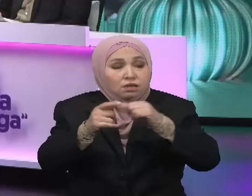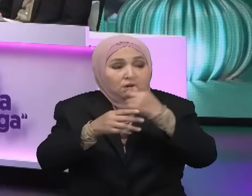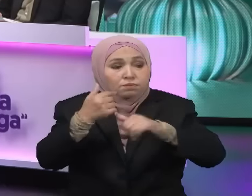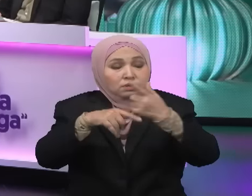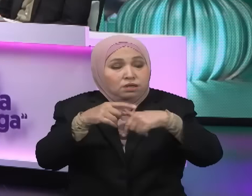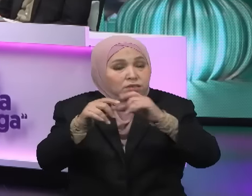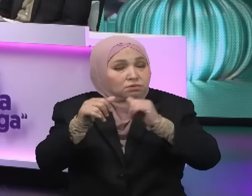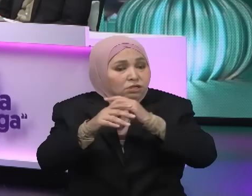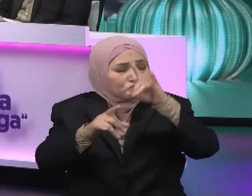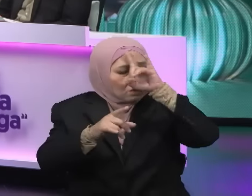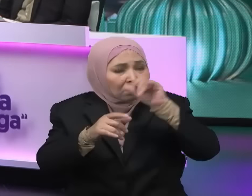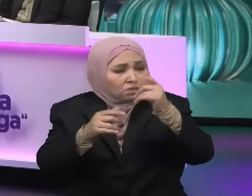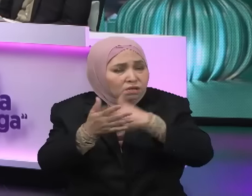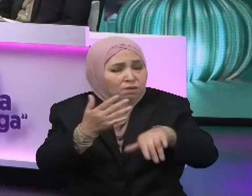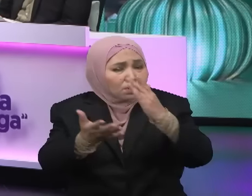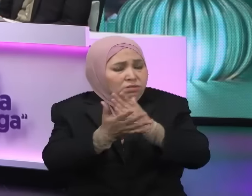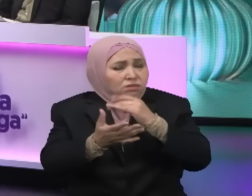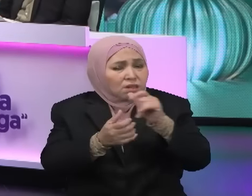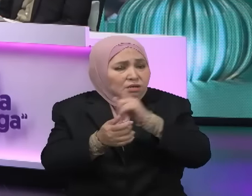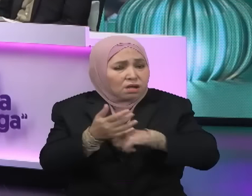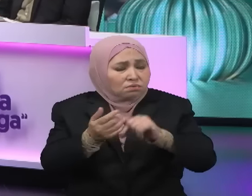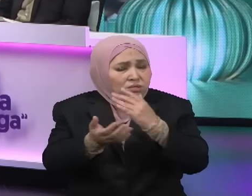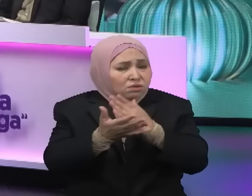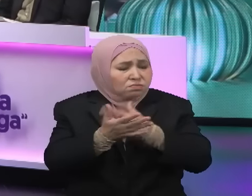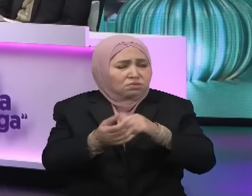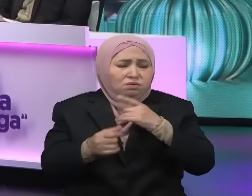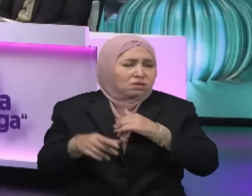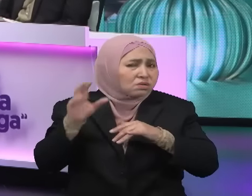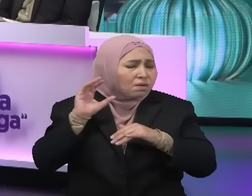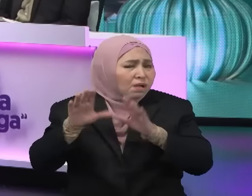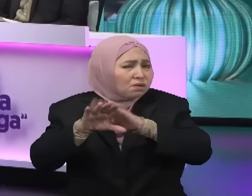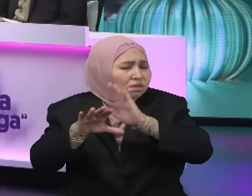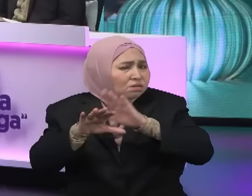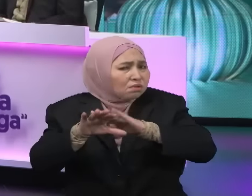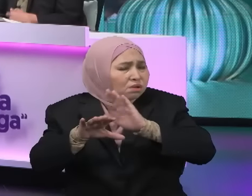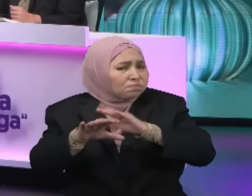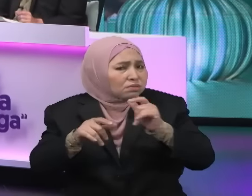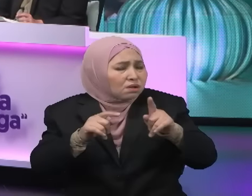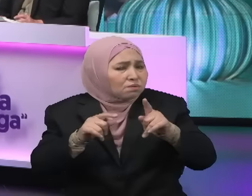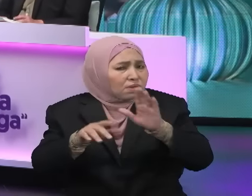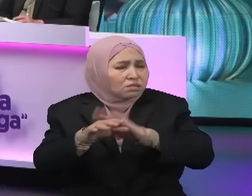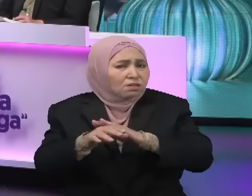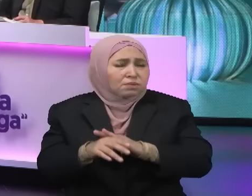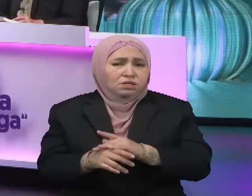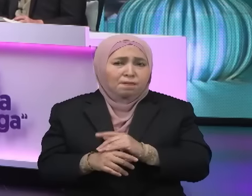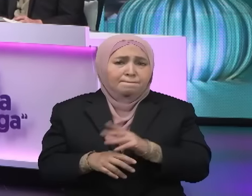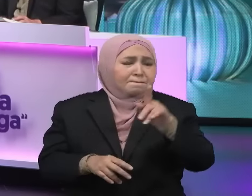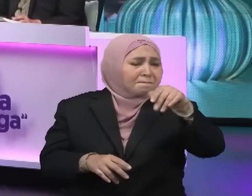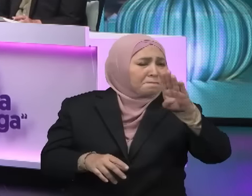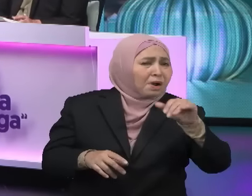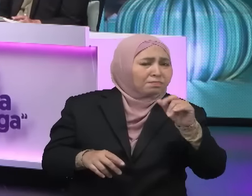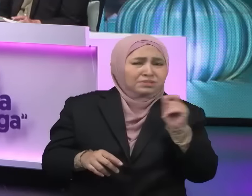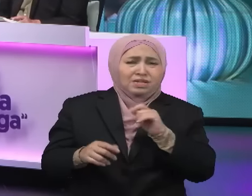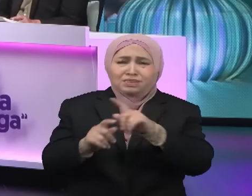berhenti. Dia akan propaganda lagi. Dah lah, kau kalau ajaklah dia pergi pub ke, pergi ke tempat